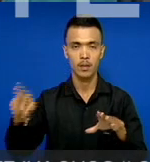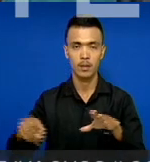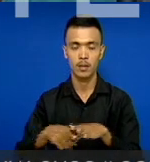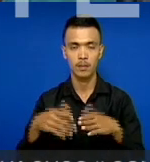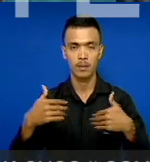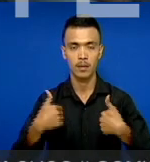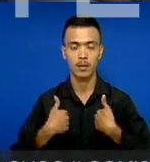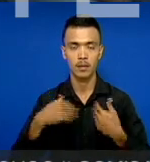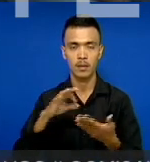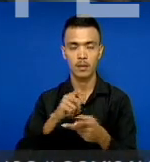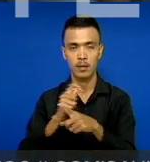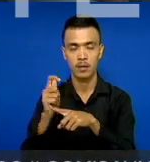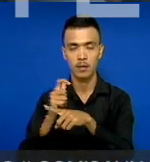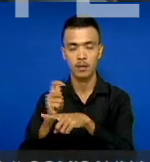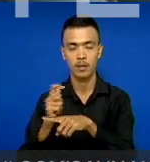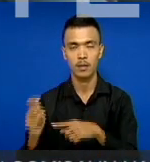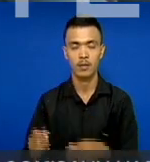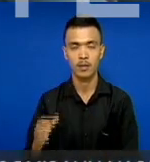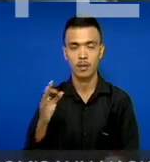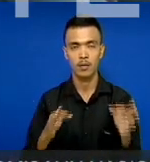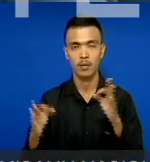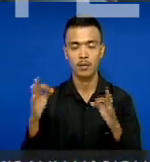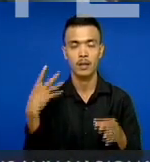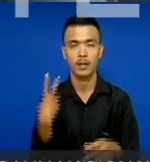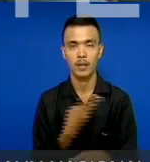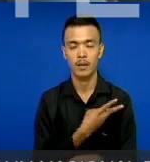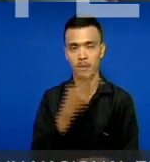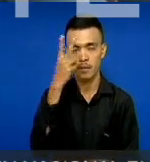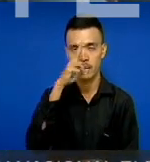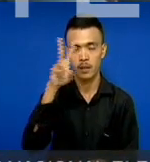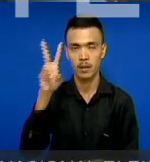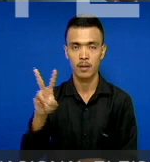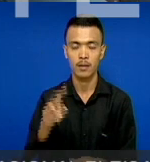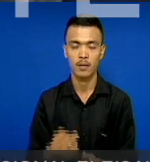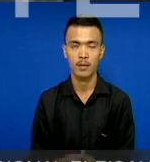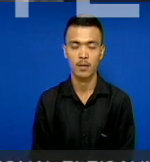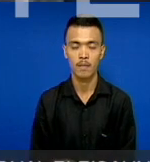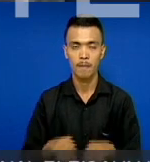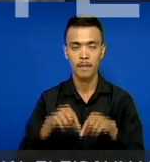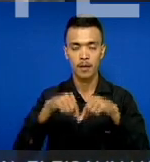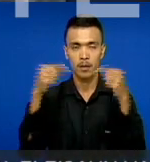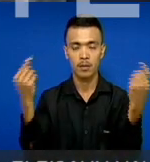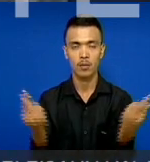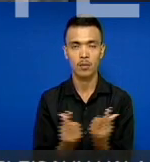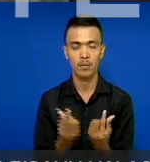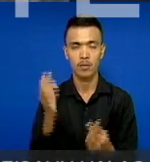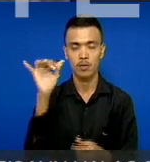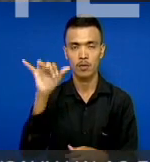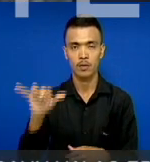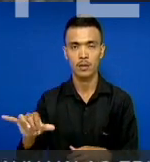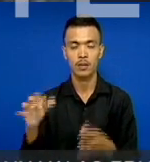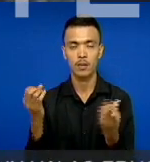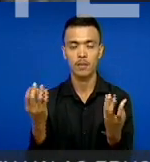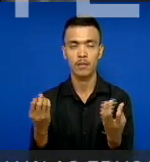formação ka centro de treinamentos. Tama buat tebe ami hetan ye prue durante ne ite na organizasyon sa arte marciais sira